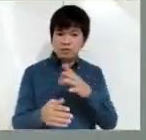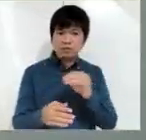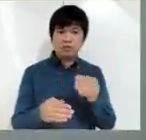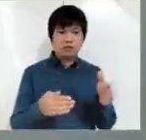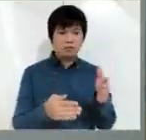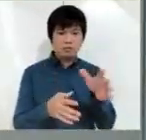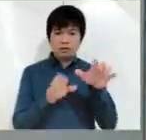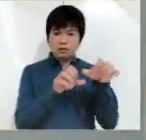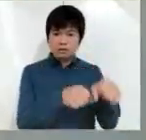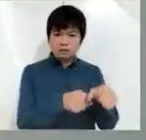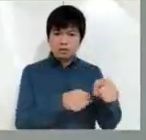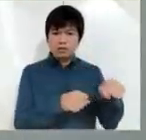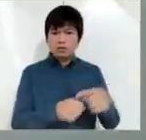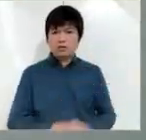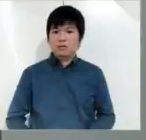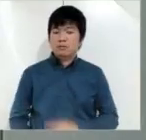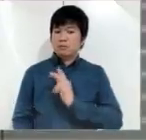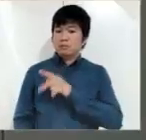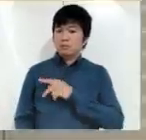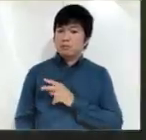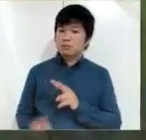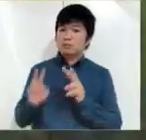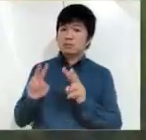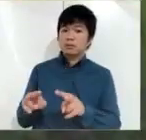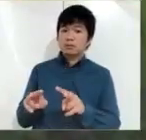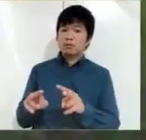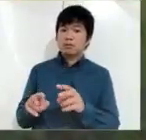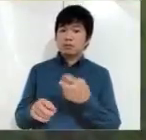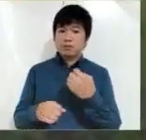kong natunghayan ang mga hirap at pangarap nila.